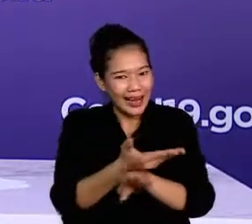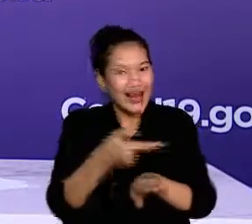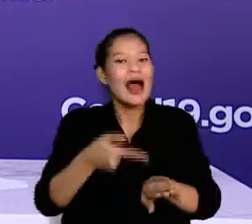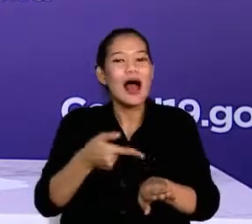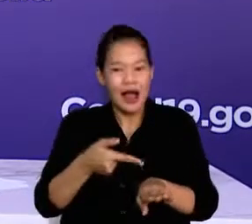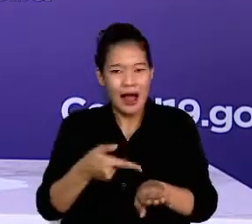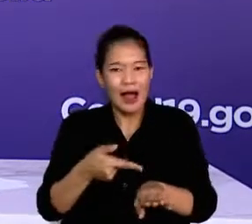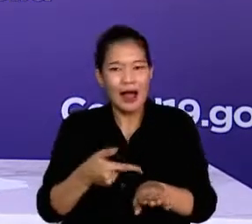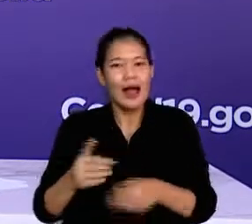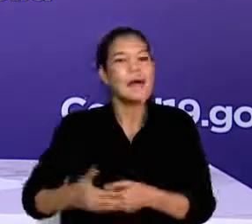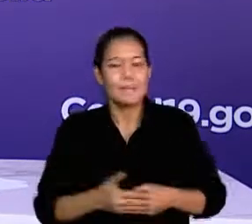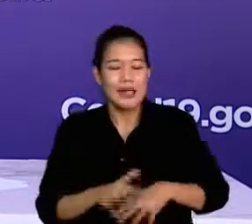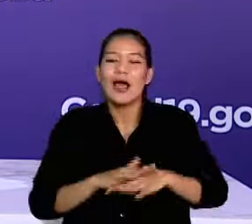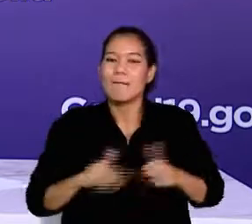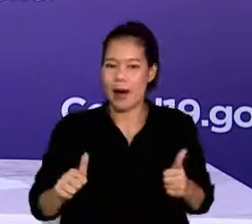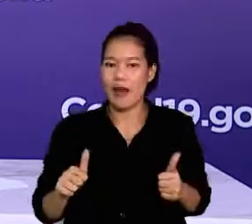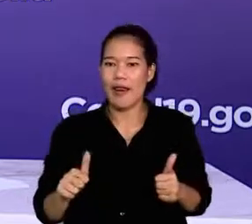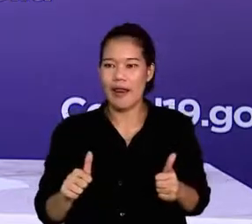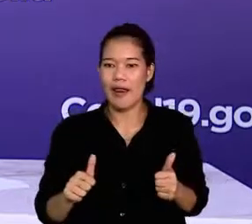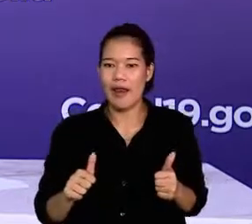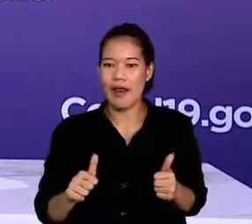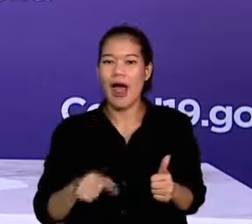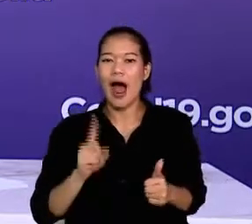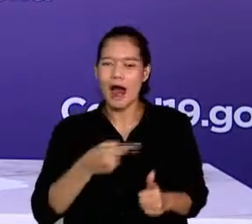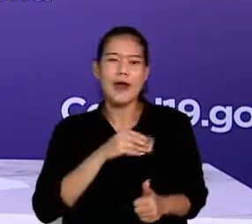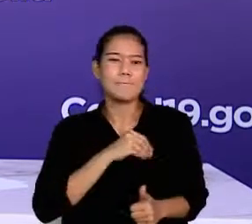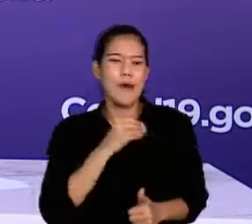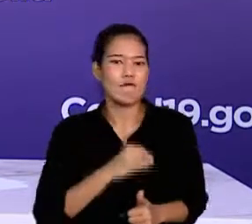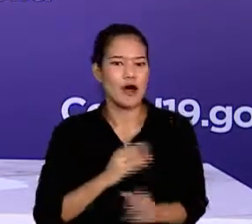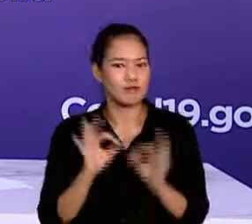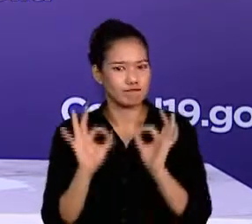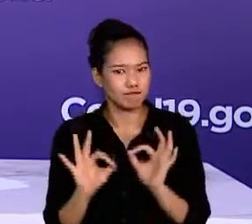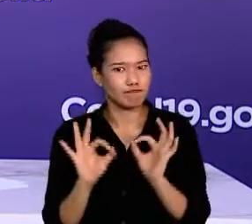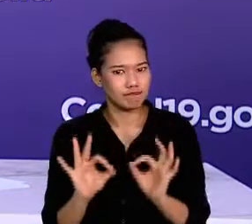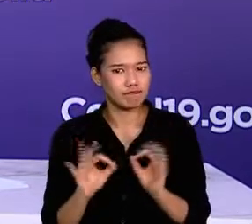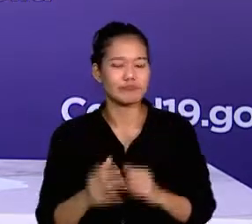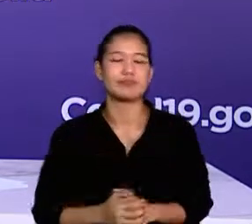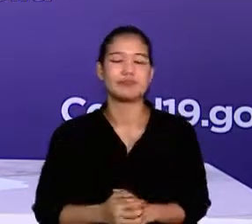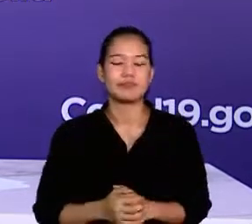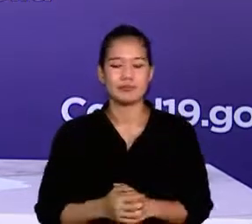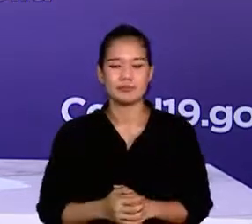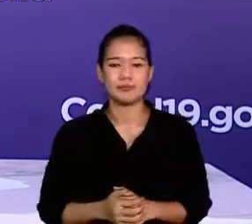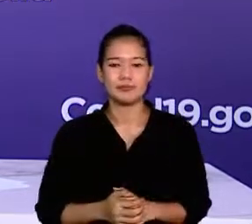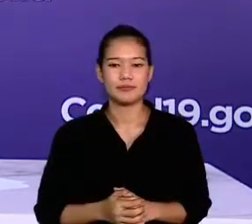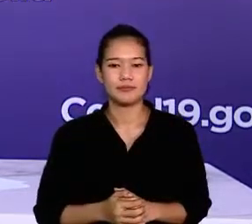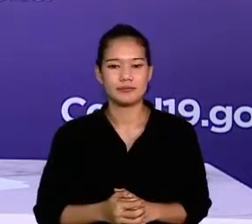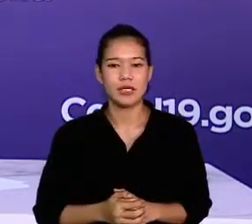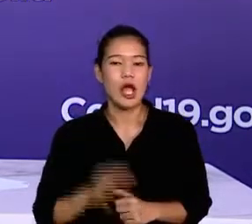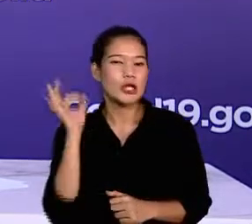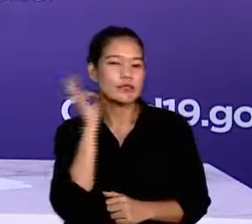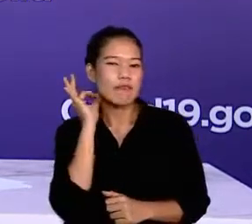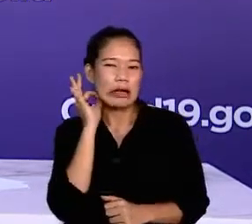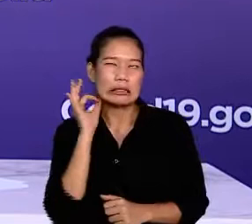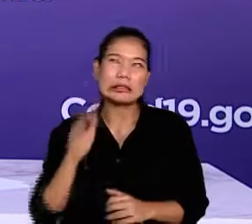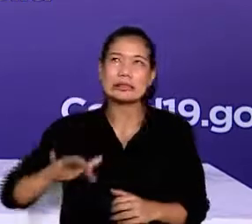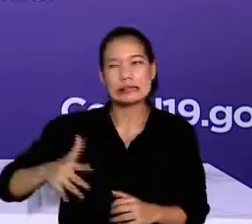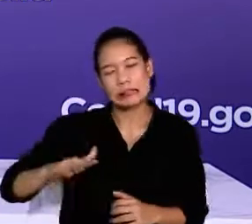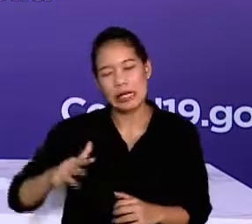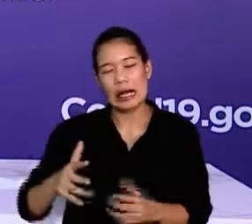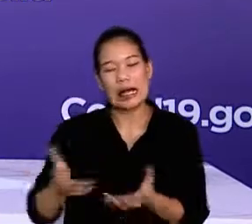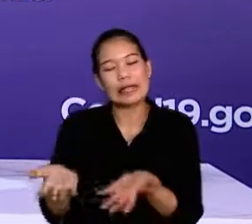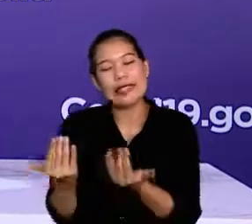kematian bayi secara signifikan dan memiliki manfaat yang lebih besar dibandingkan potensi risiko penularan coffee